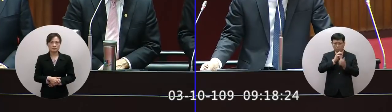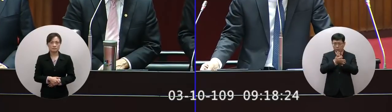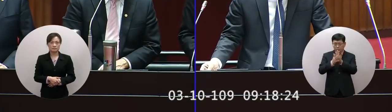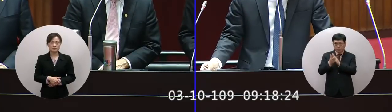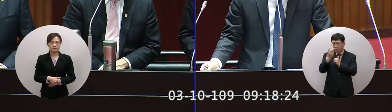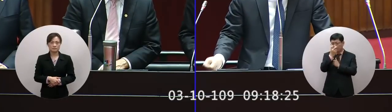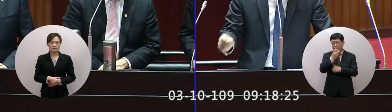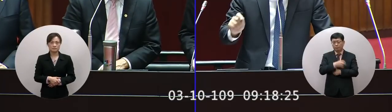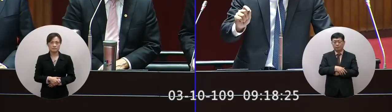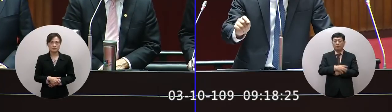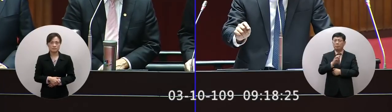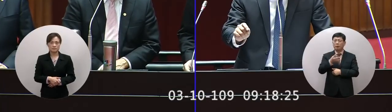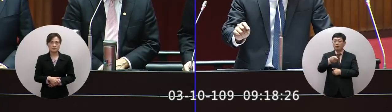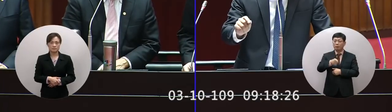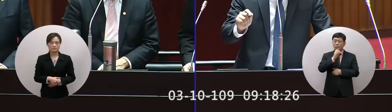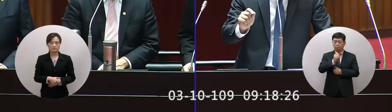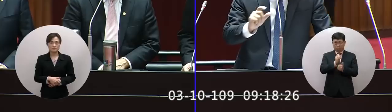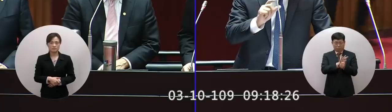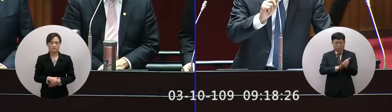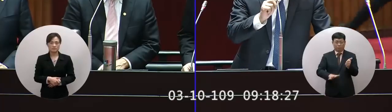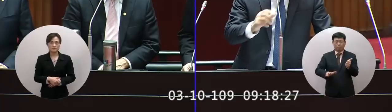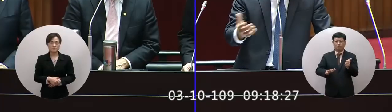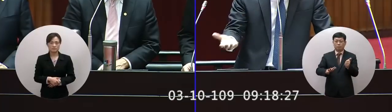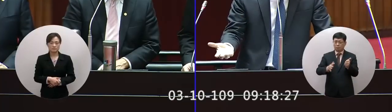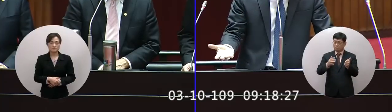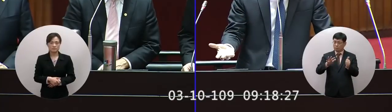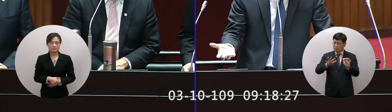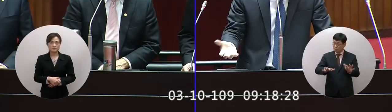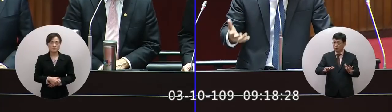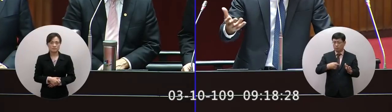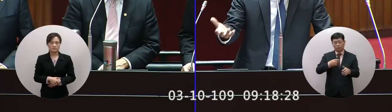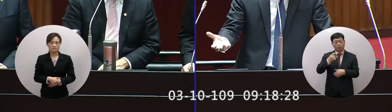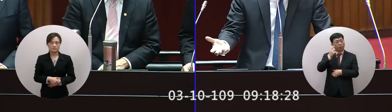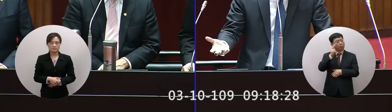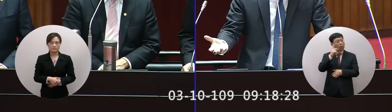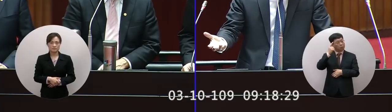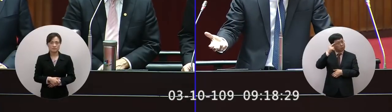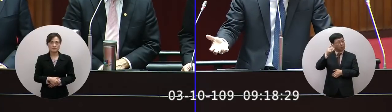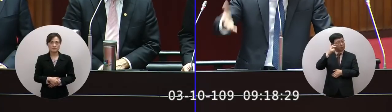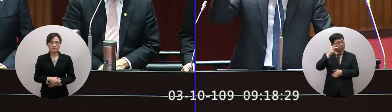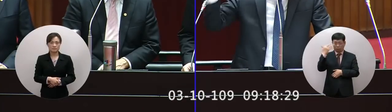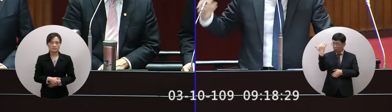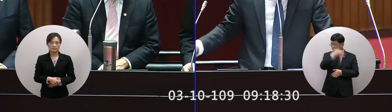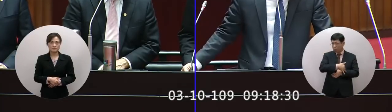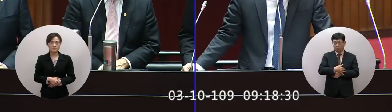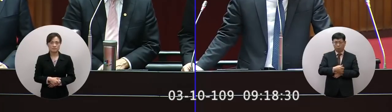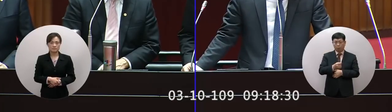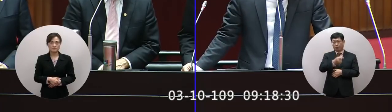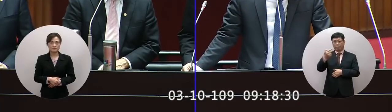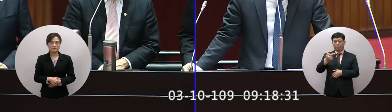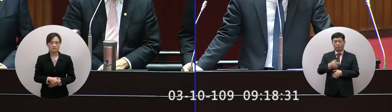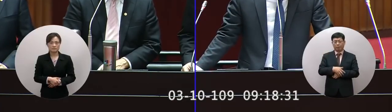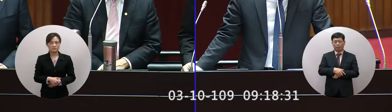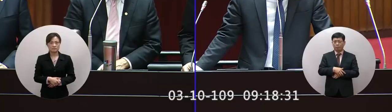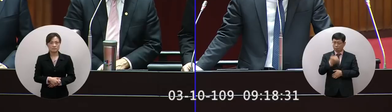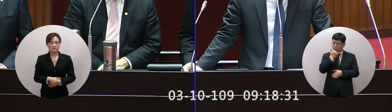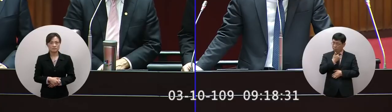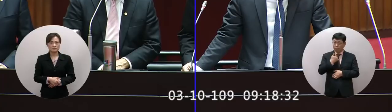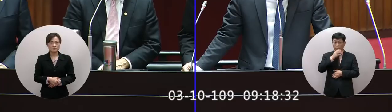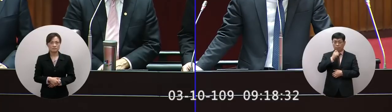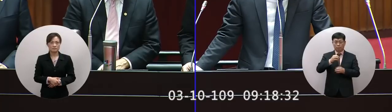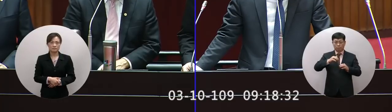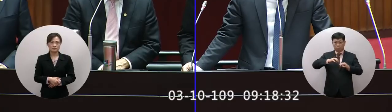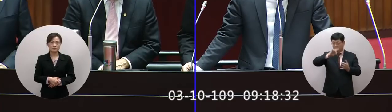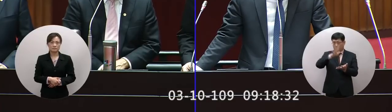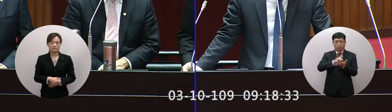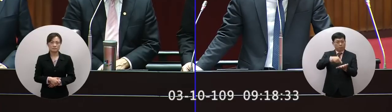化，因为这个牵动的可能是我今天没有感觉，明天没有感觉，突然之间啪，有可能全部一